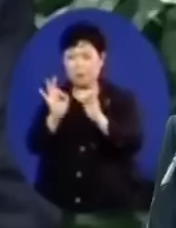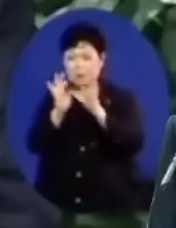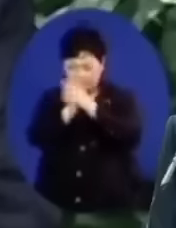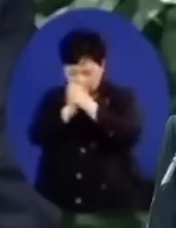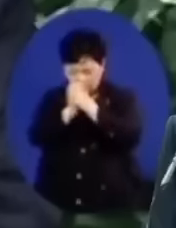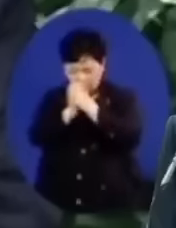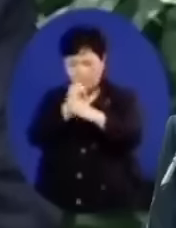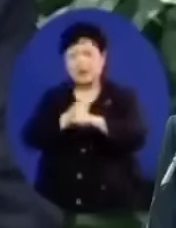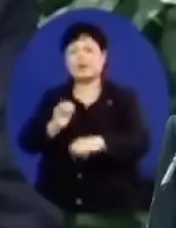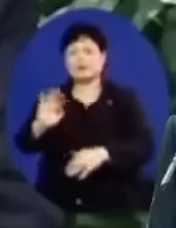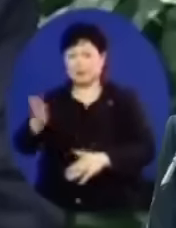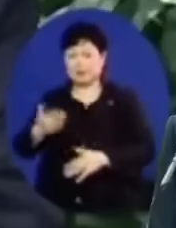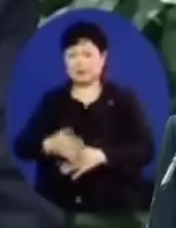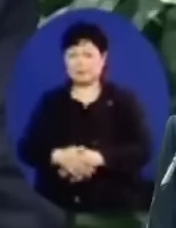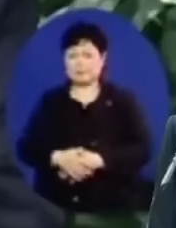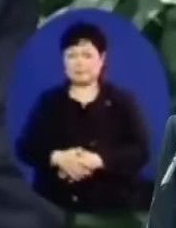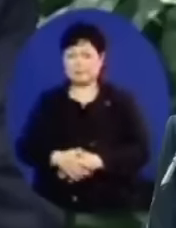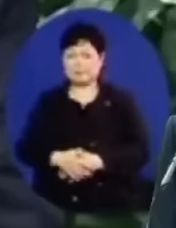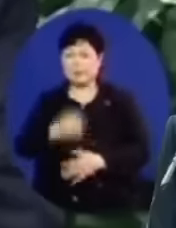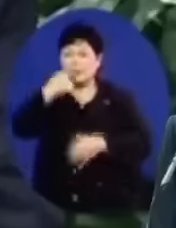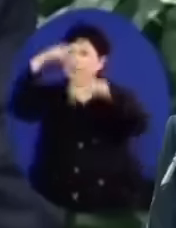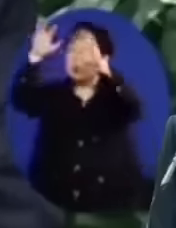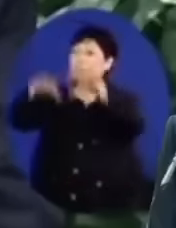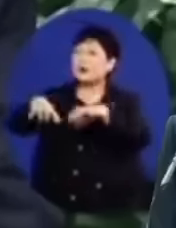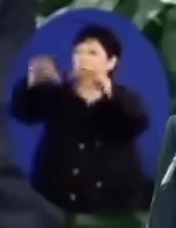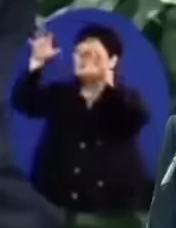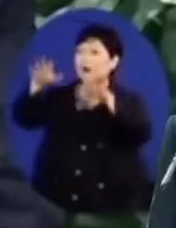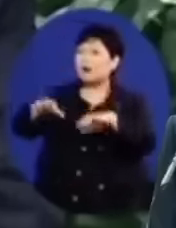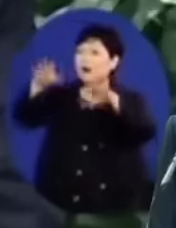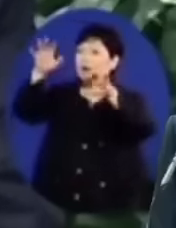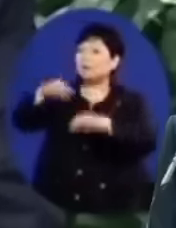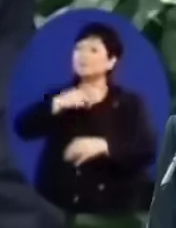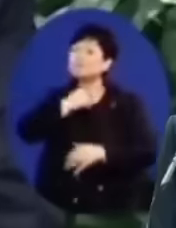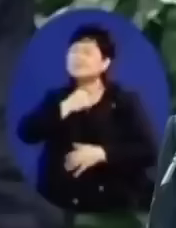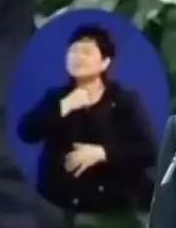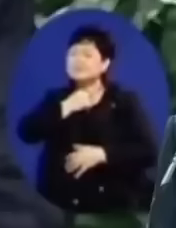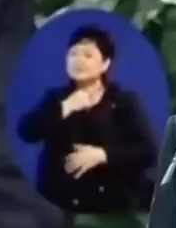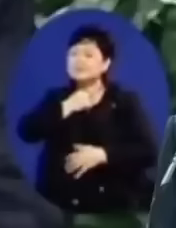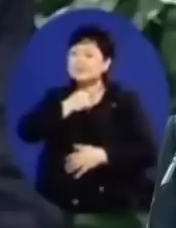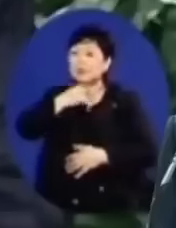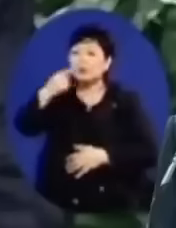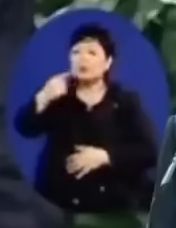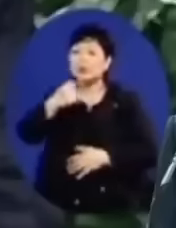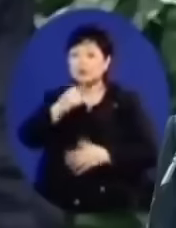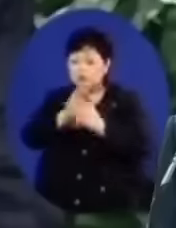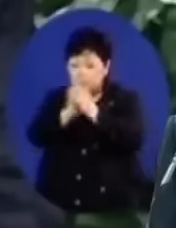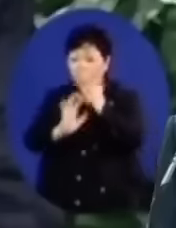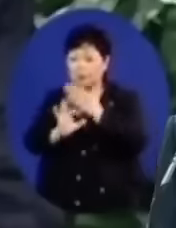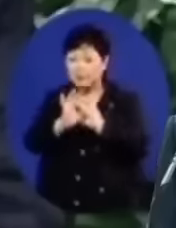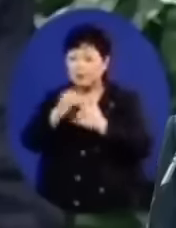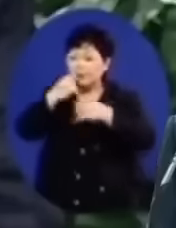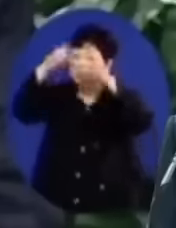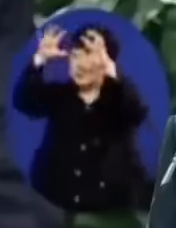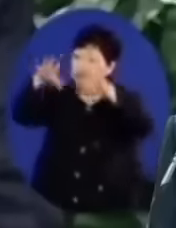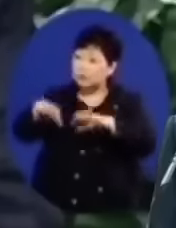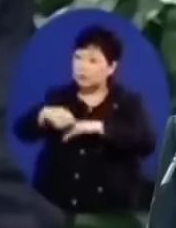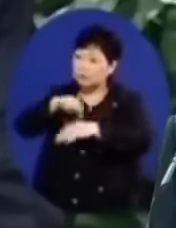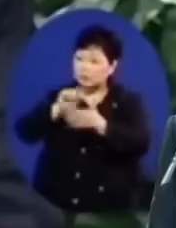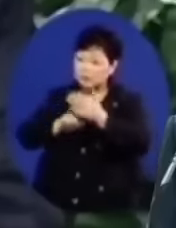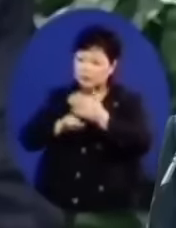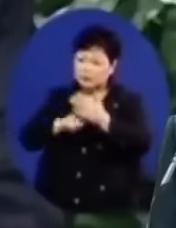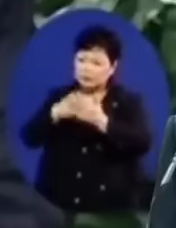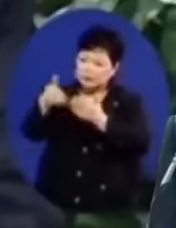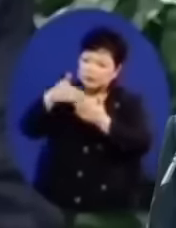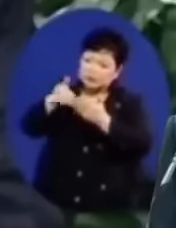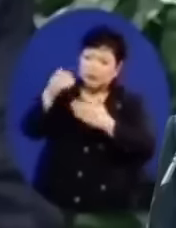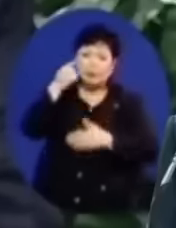것입니다. 비가 오기를 기도하면 기도할 때 비가 내리는 것을 마음속에